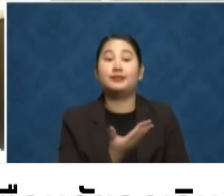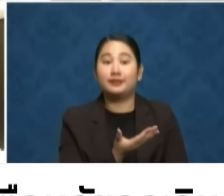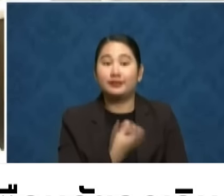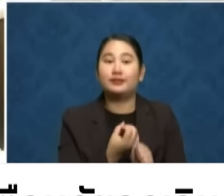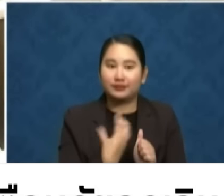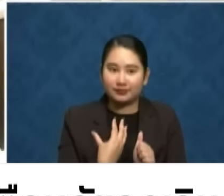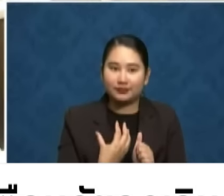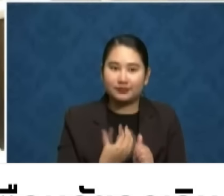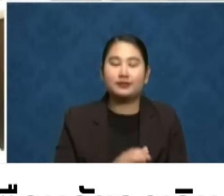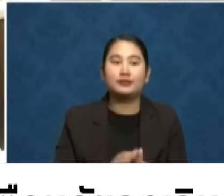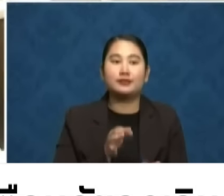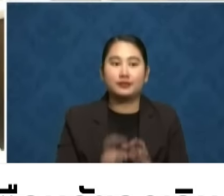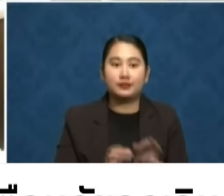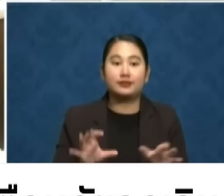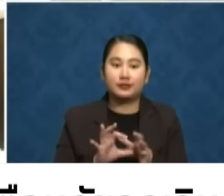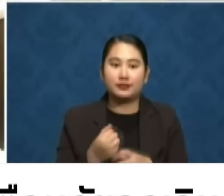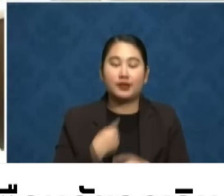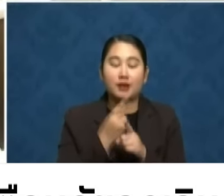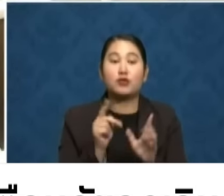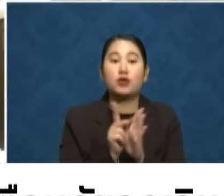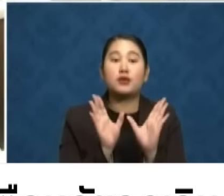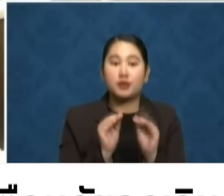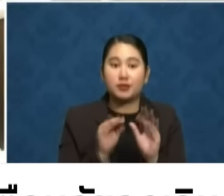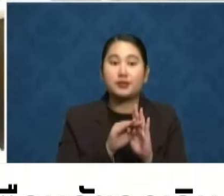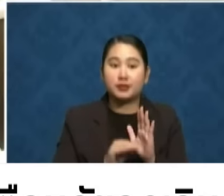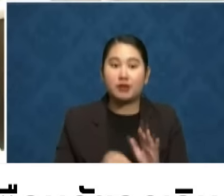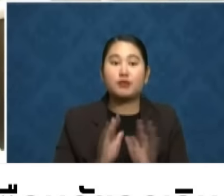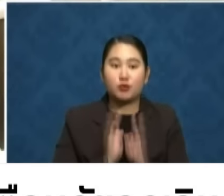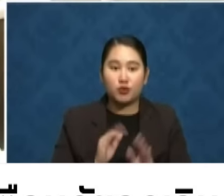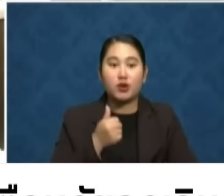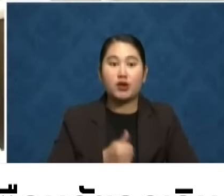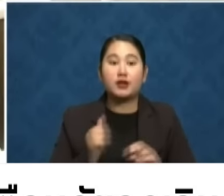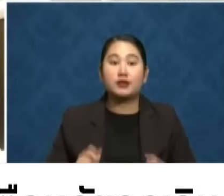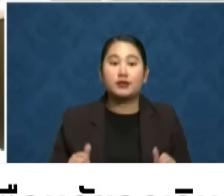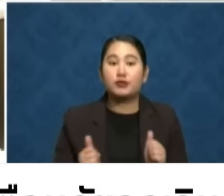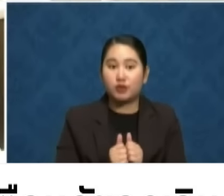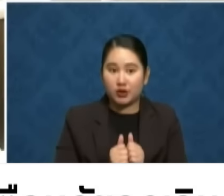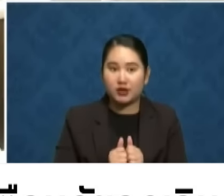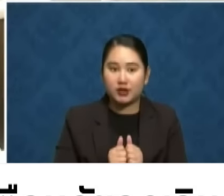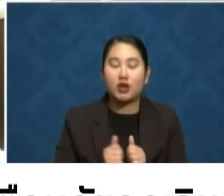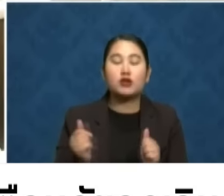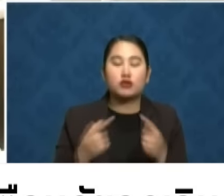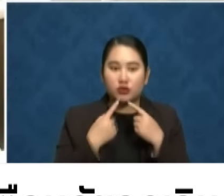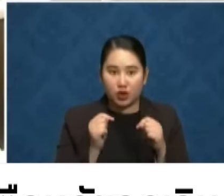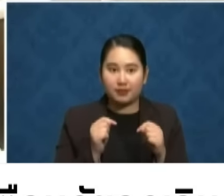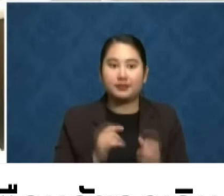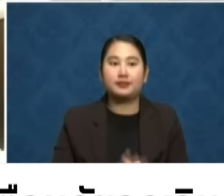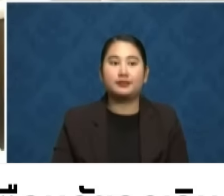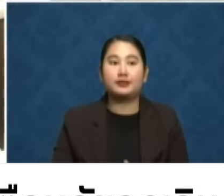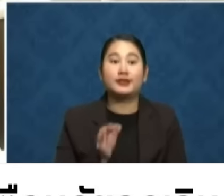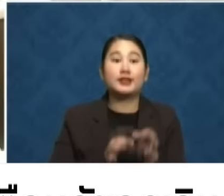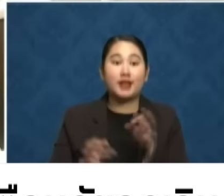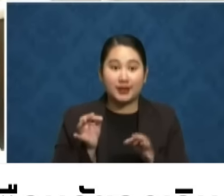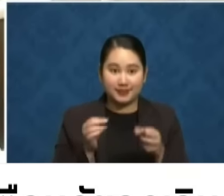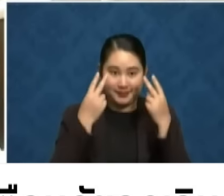รัฐบาลจะมีมาตรการรับมือกับพายุซูริกที่จะเข้ามา 19-2ยังไงระบบแจ้งเตือนเราเนี่ยมันโอเคแล้วหรือ